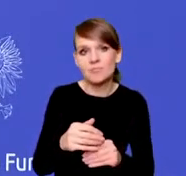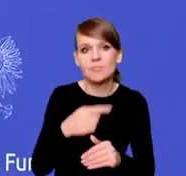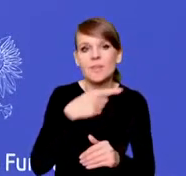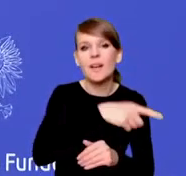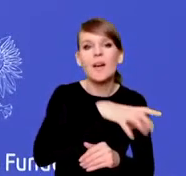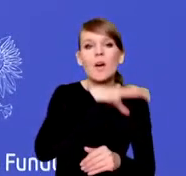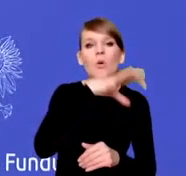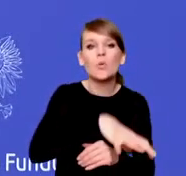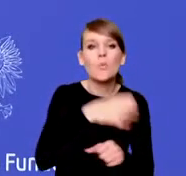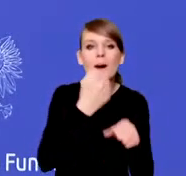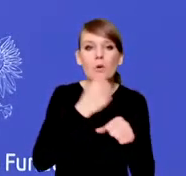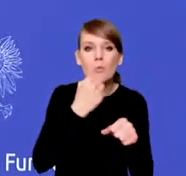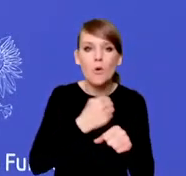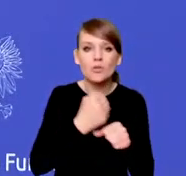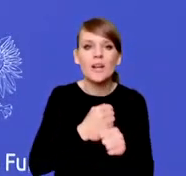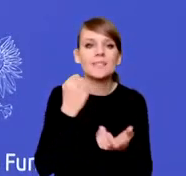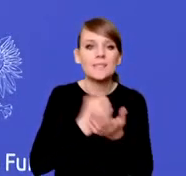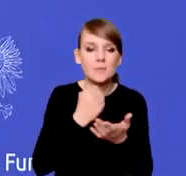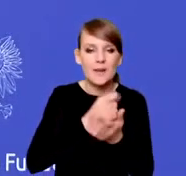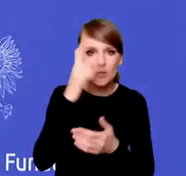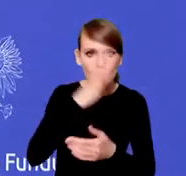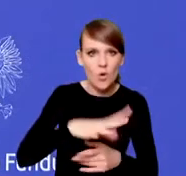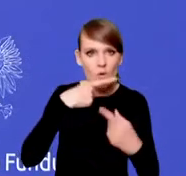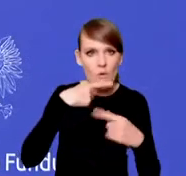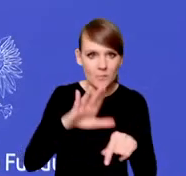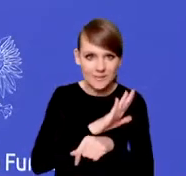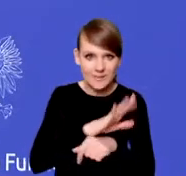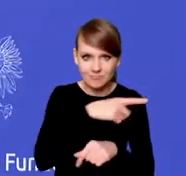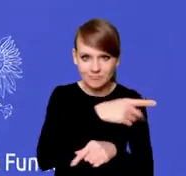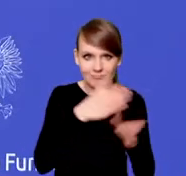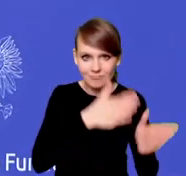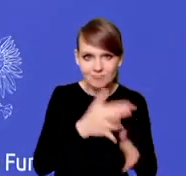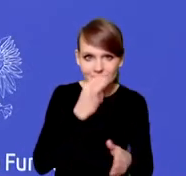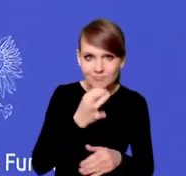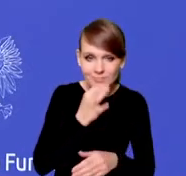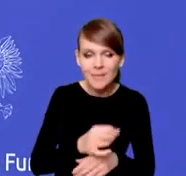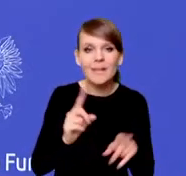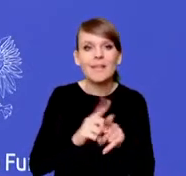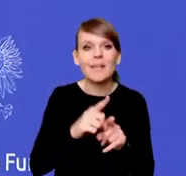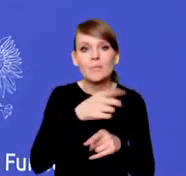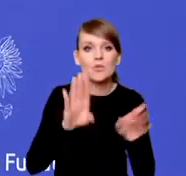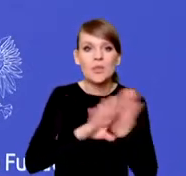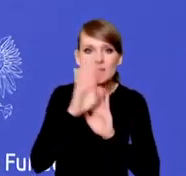roboczej do spraw społecznej odpowiedzialności uczelni i przedstawicieli uczelni, które są